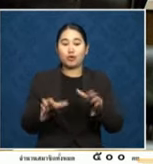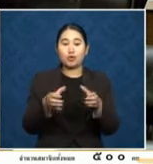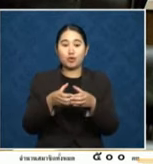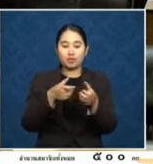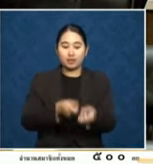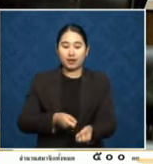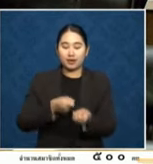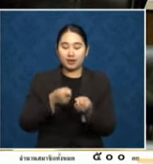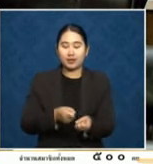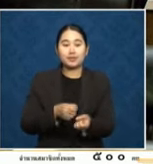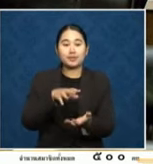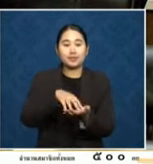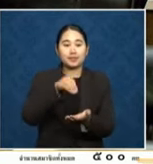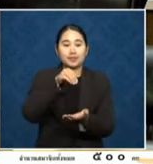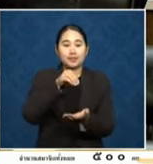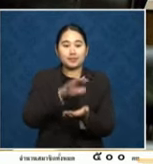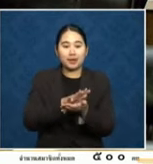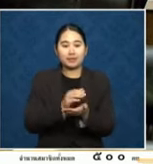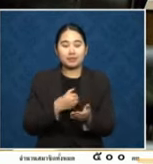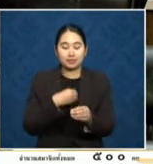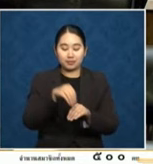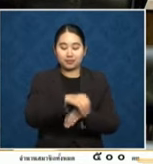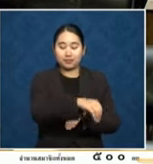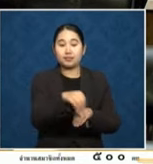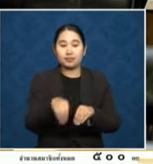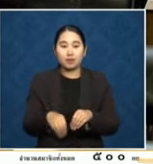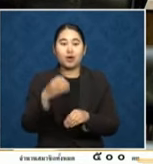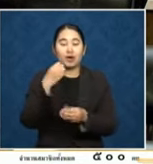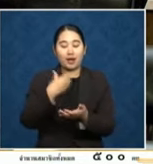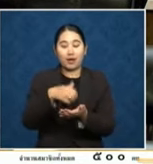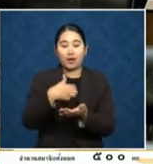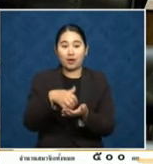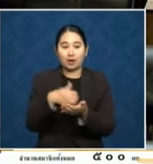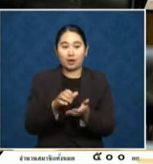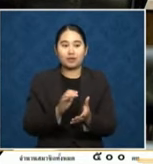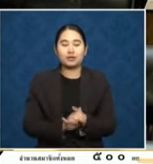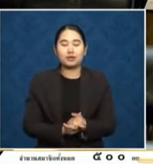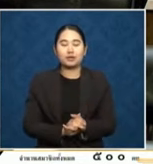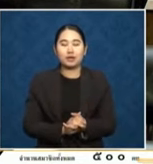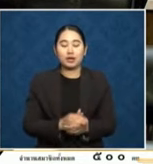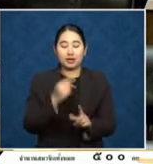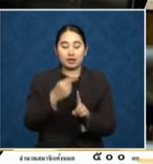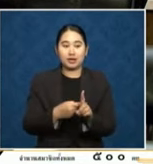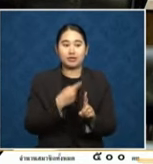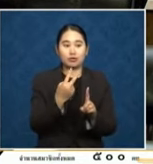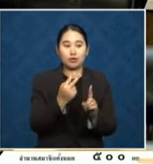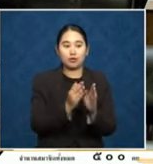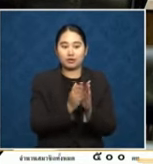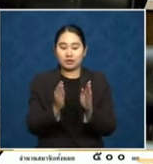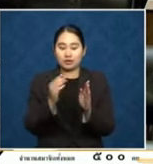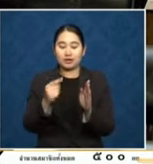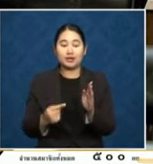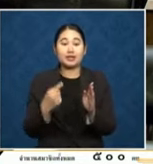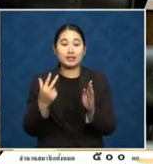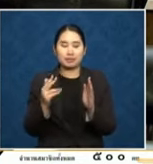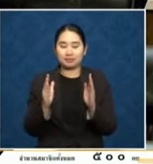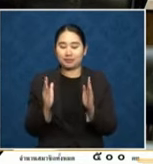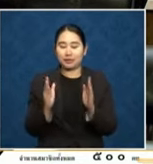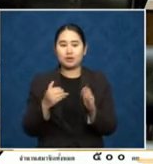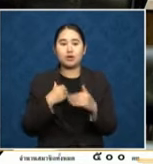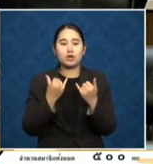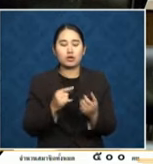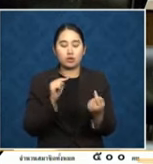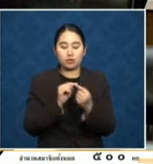ผู้ปลูกกระเทียมค่ะในเขตบ้านของฉันมาหารือท่านประธานในช่วงเดือนกุมภาถึงมีนาที่จะถึงนี้พี่น้อง